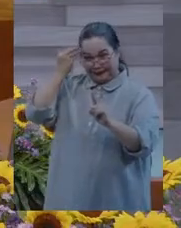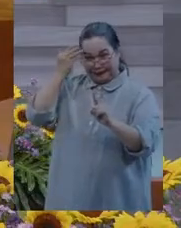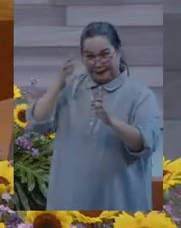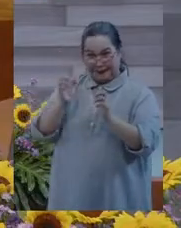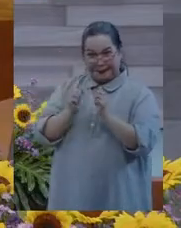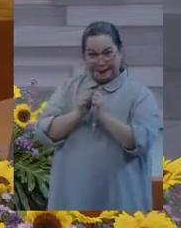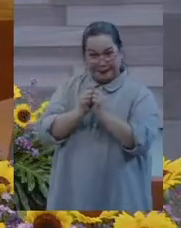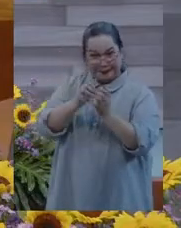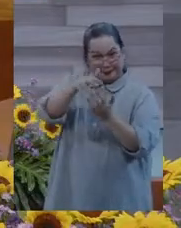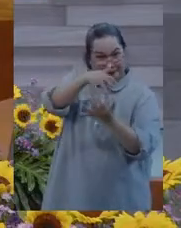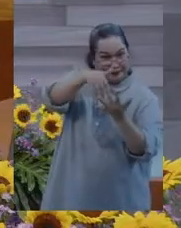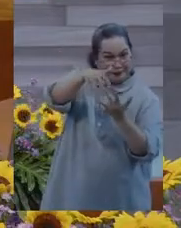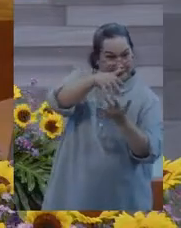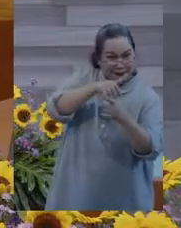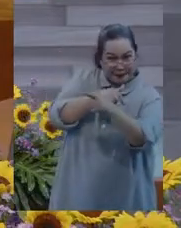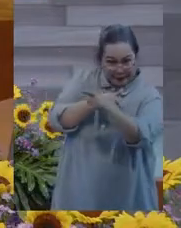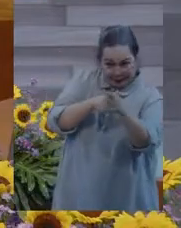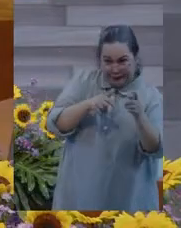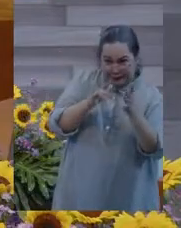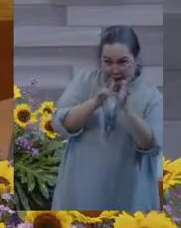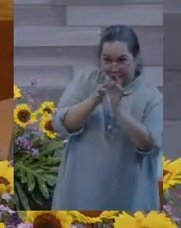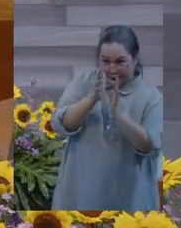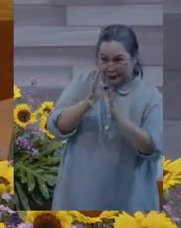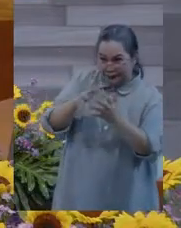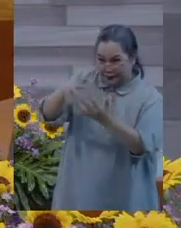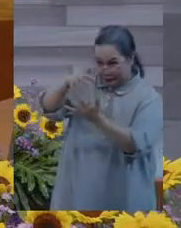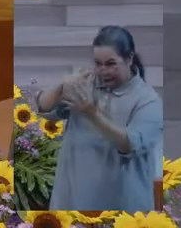sa fellowship ng mga tunay na Kristiyano.